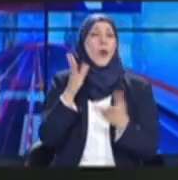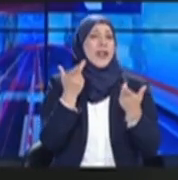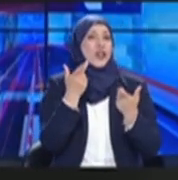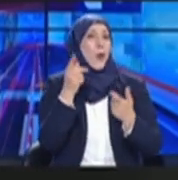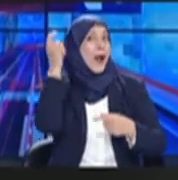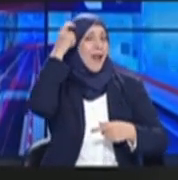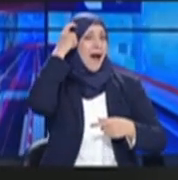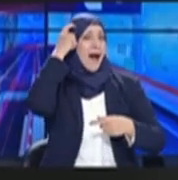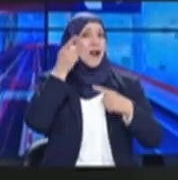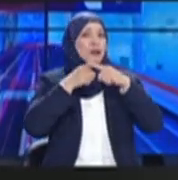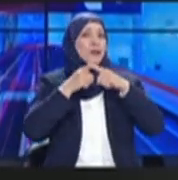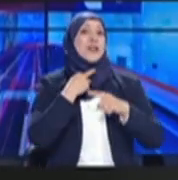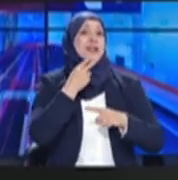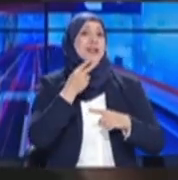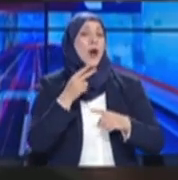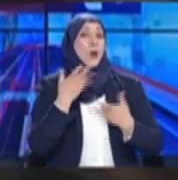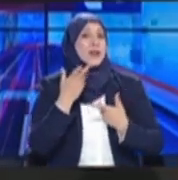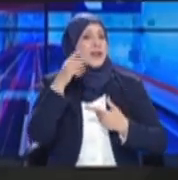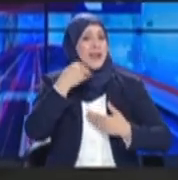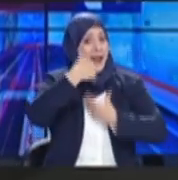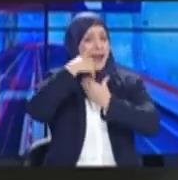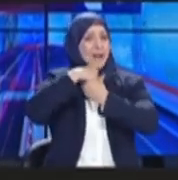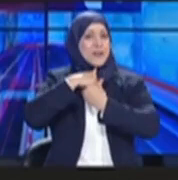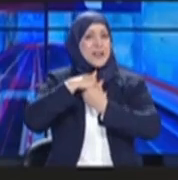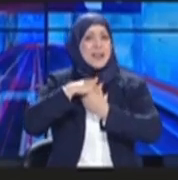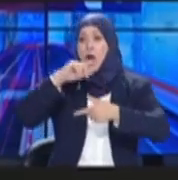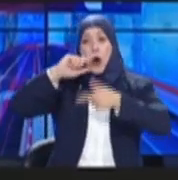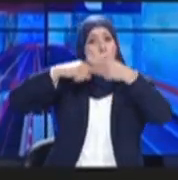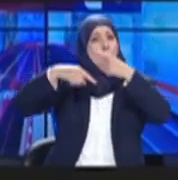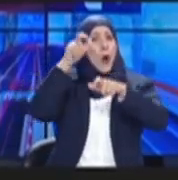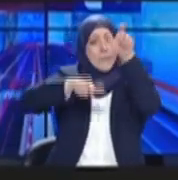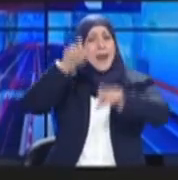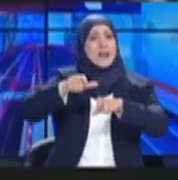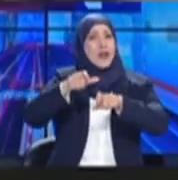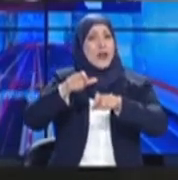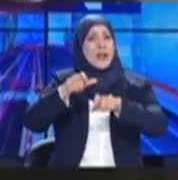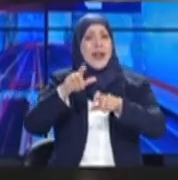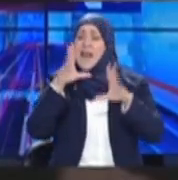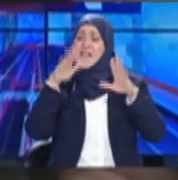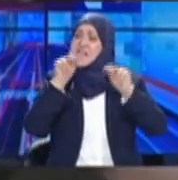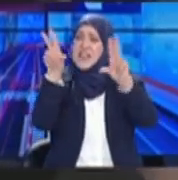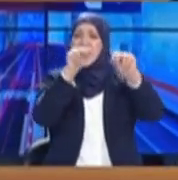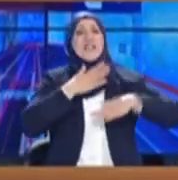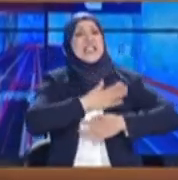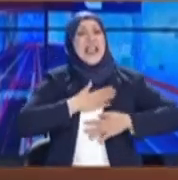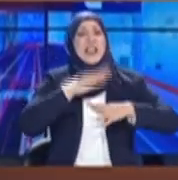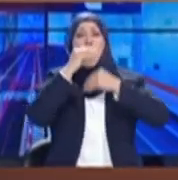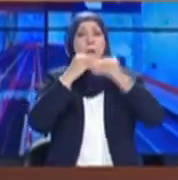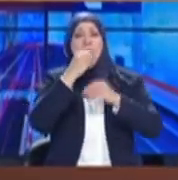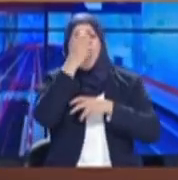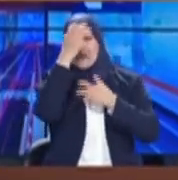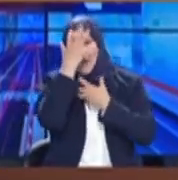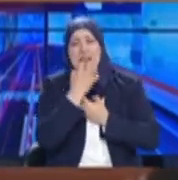النفس فمن منا لم يلجا الى الغناء في السعاده كما في الاحزاب واليوم وامام